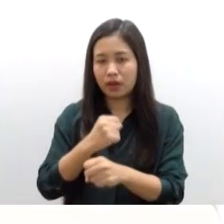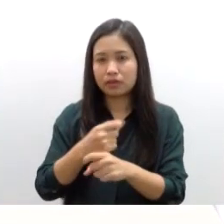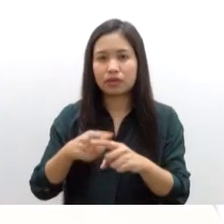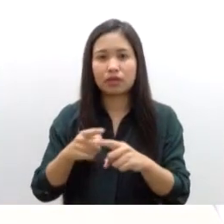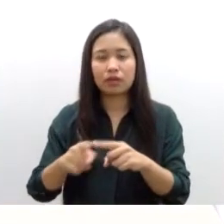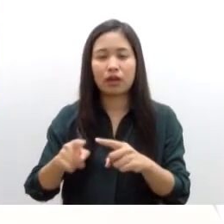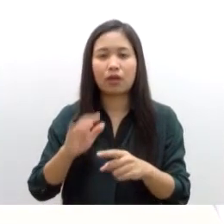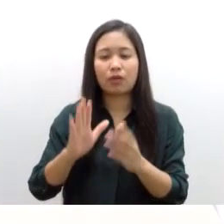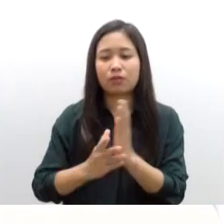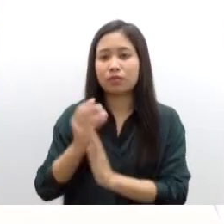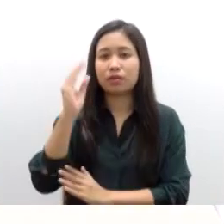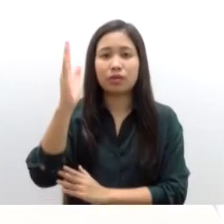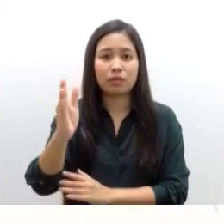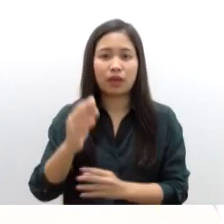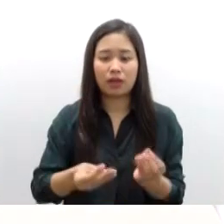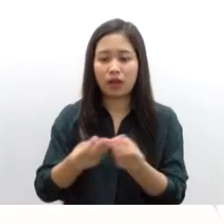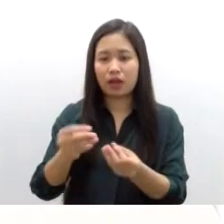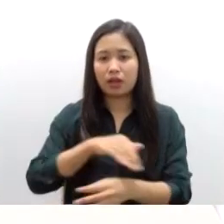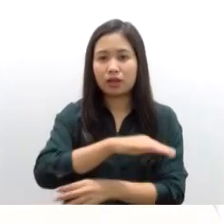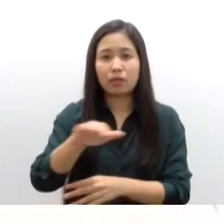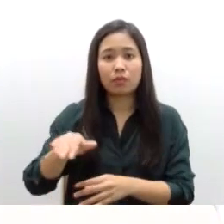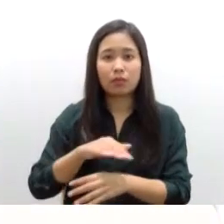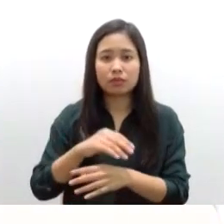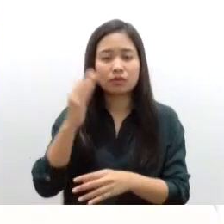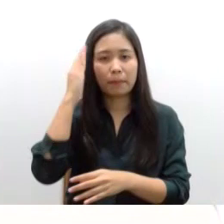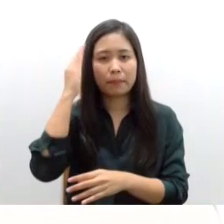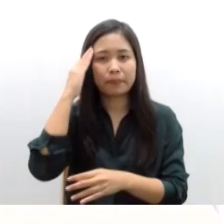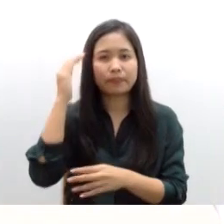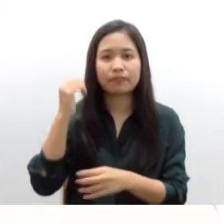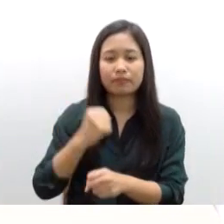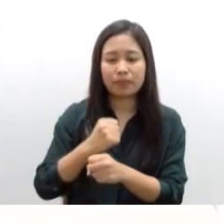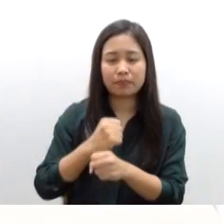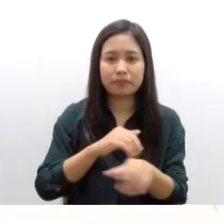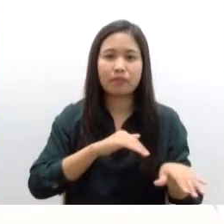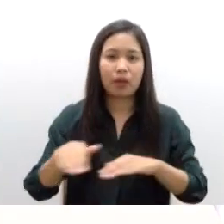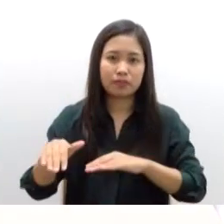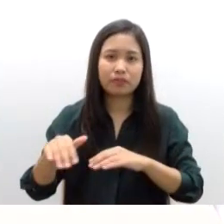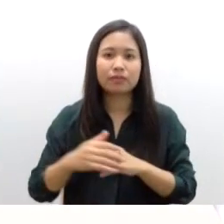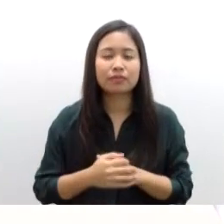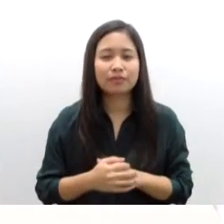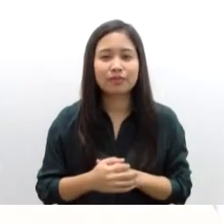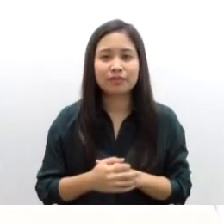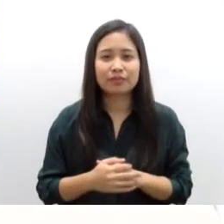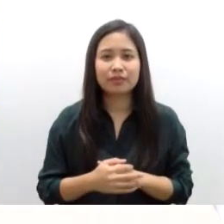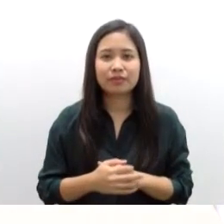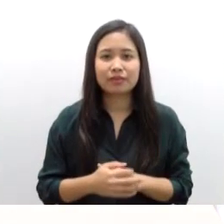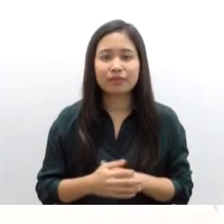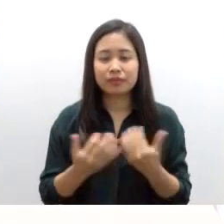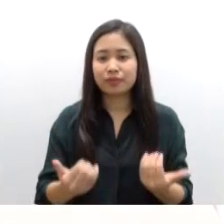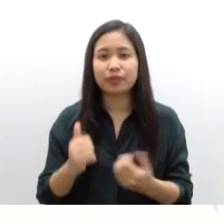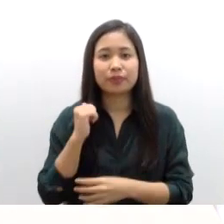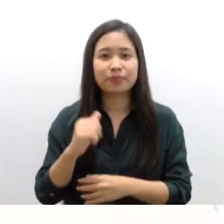ปดาห์ต่อไปเพื่อที่จะให้ผู้ที่มีส่วนเกี่ยวข้องได้รับทราบและก็เตรียมความพร้อมวันนี้เช่นกับทุกพุ